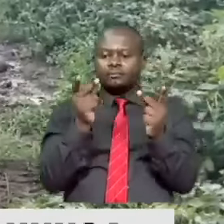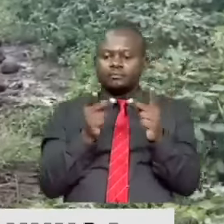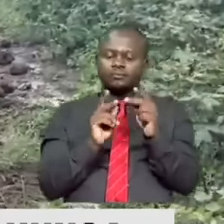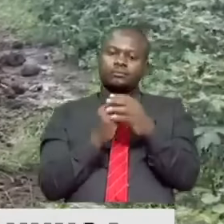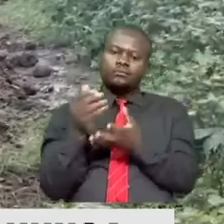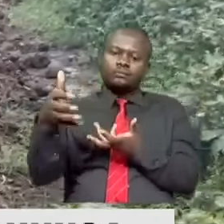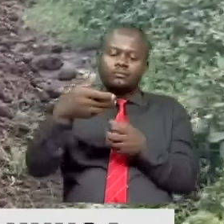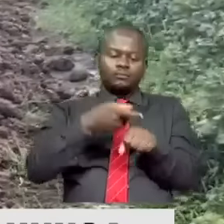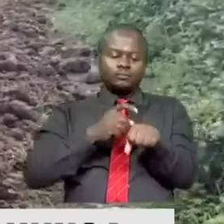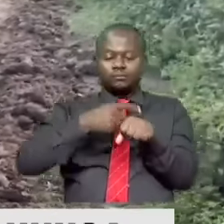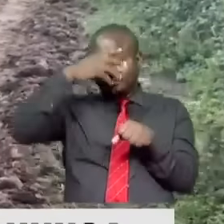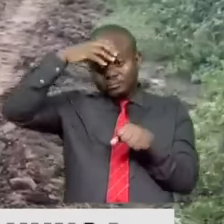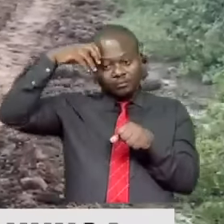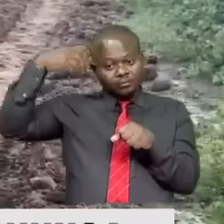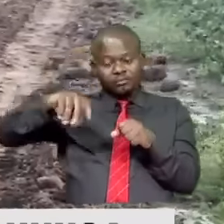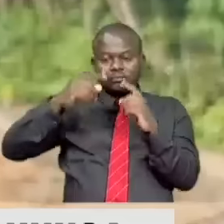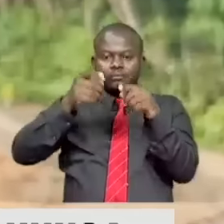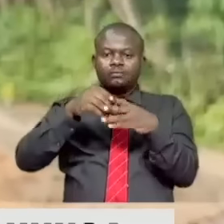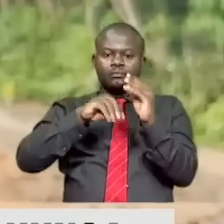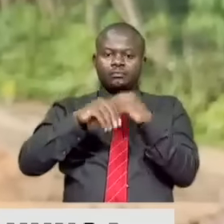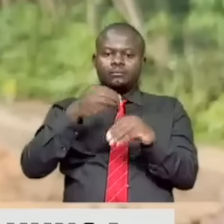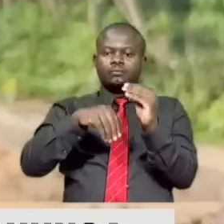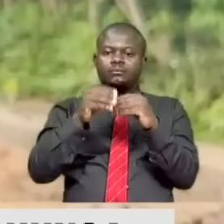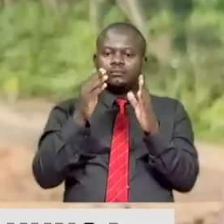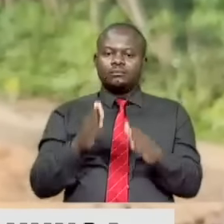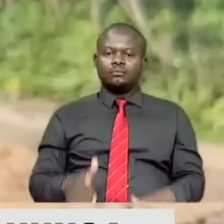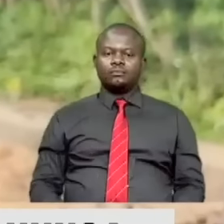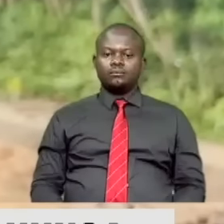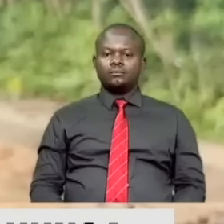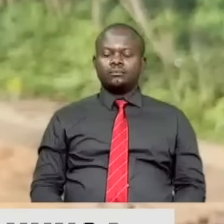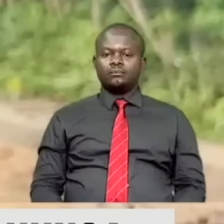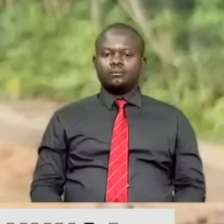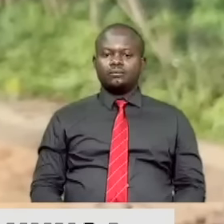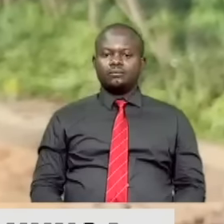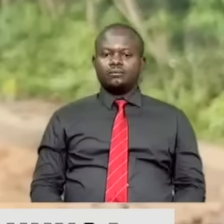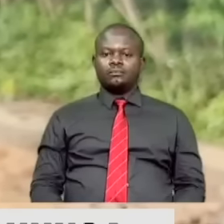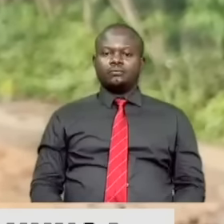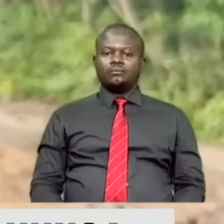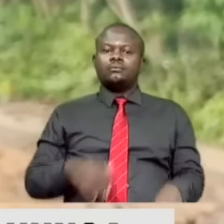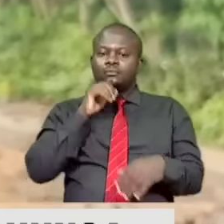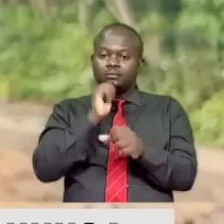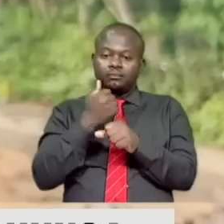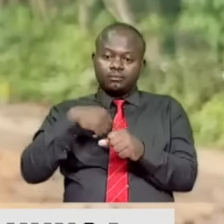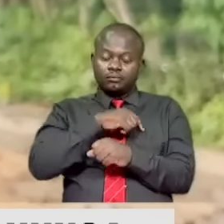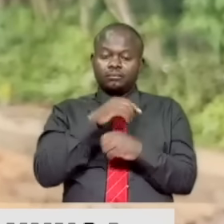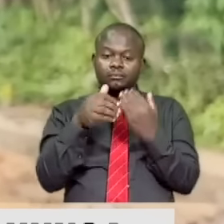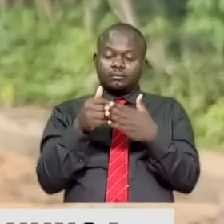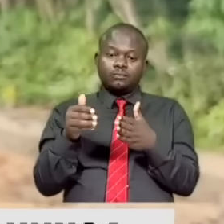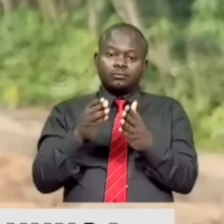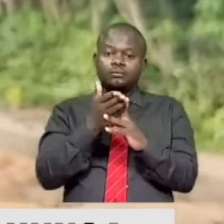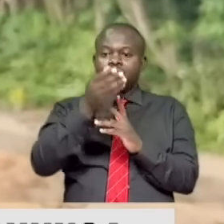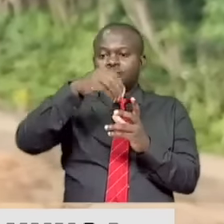ibirayi bikagorana kugeza uwo musaruro ku isoko uyu muhanda batari ba ukora twe twapakiraga na magare twanyuraga mu